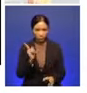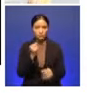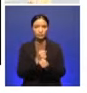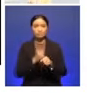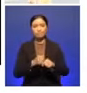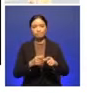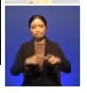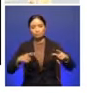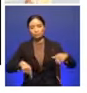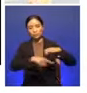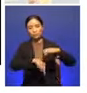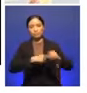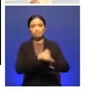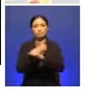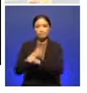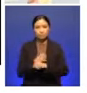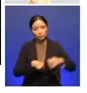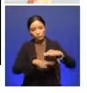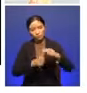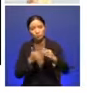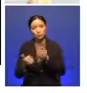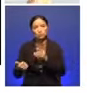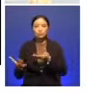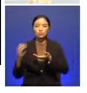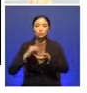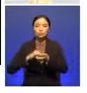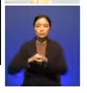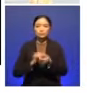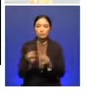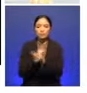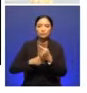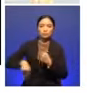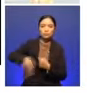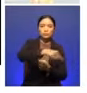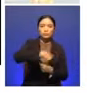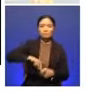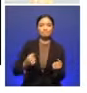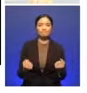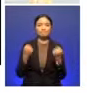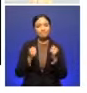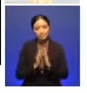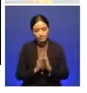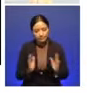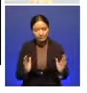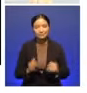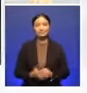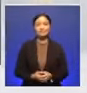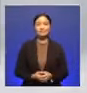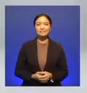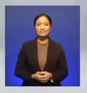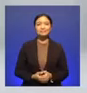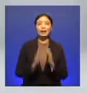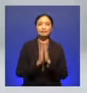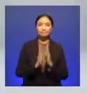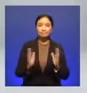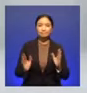พื้นที่นี้ขึ้นมาให้เป็นส่วนหนึ่งของสังคมที่เข้มแข็งของเราค่ะก็ขอขอบคุณค่ะ ค่ะต้องขอขอ